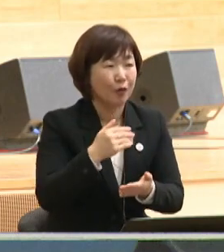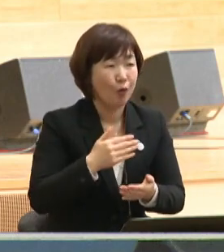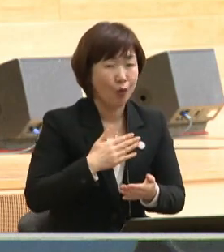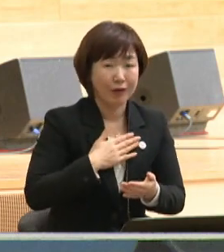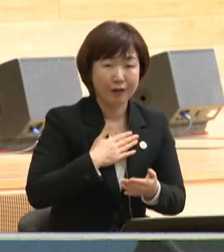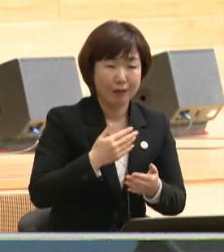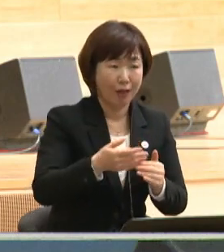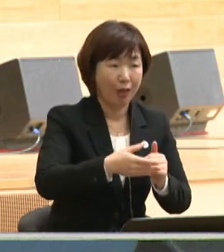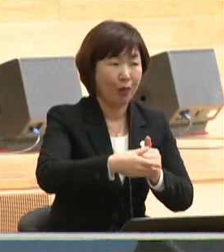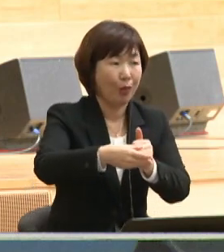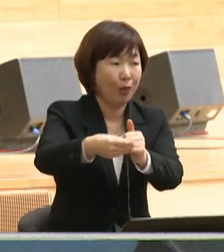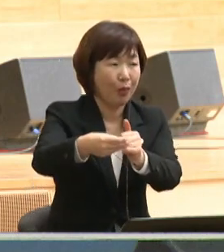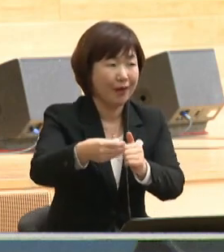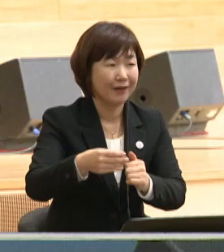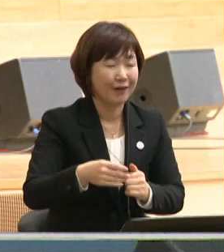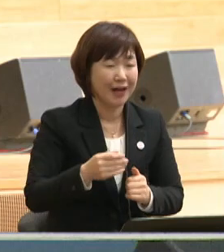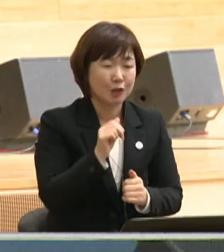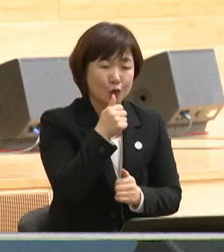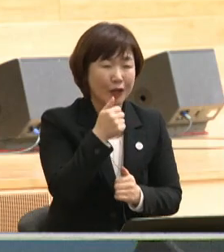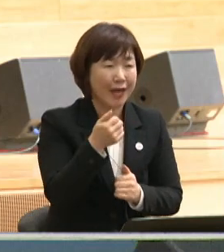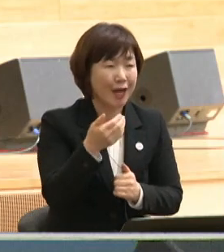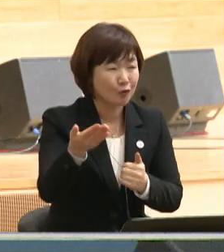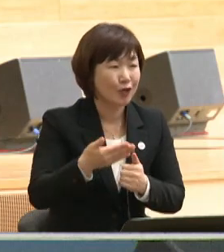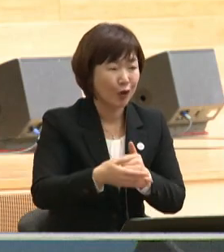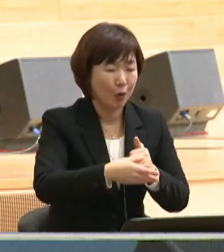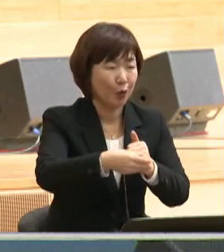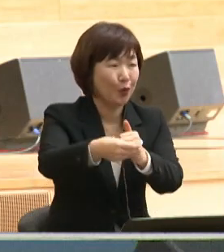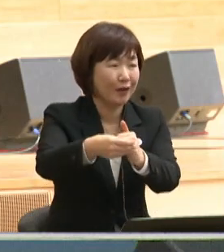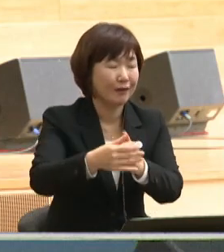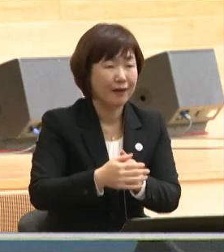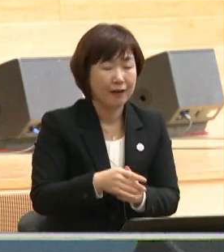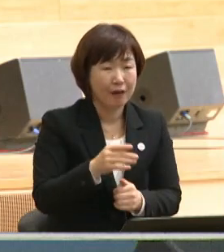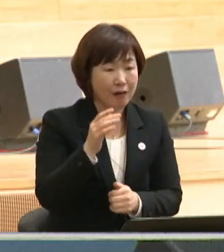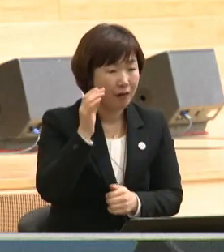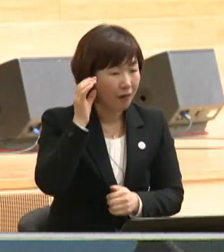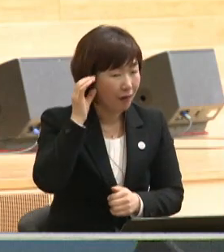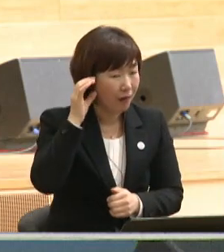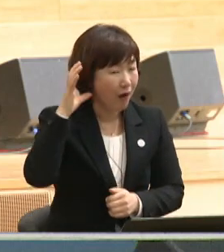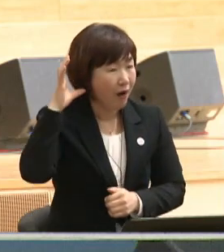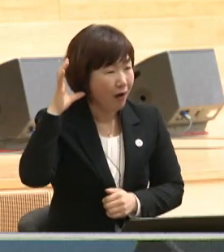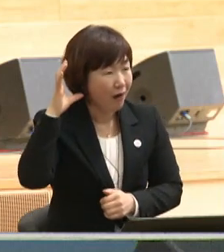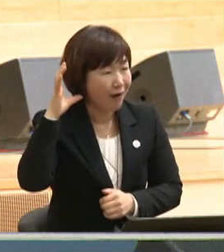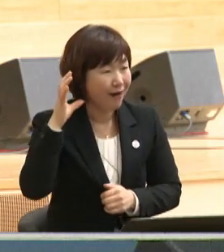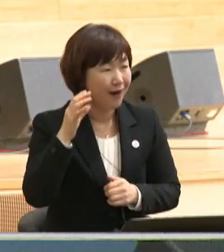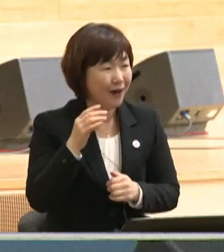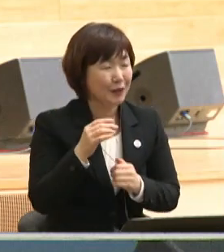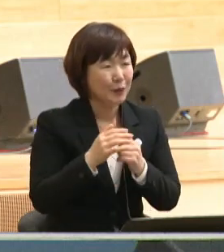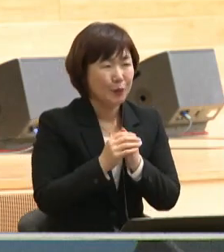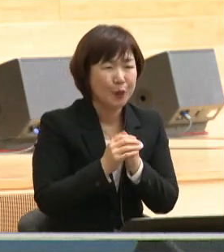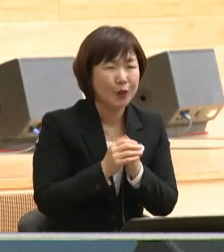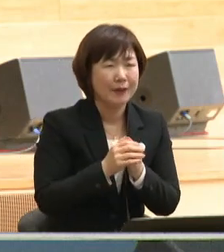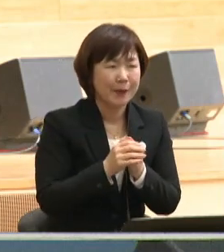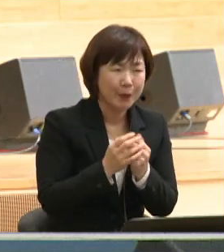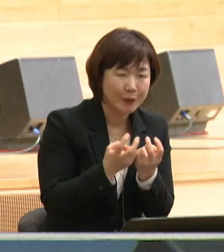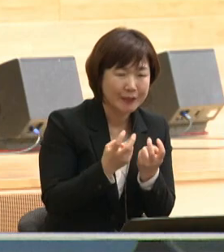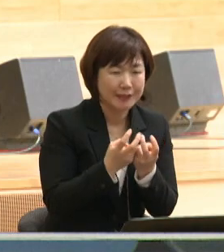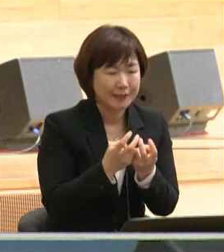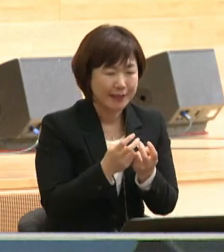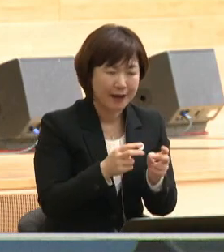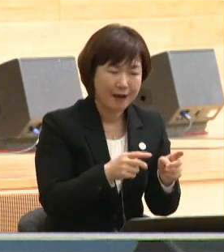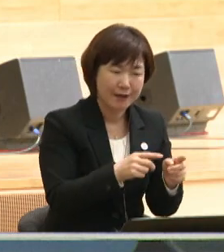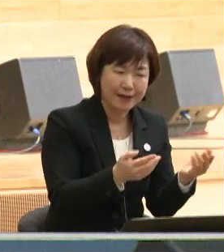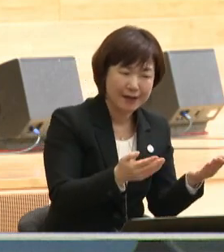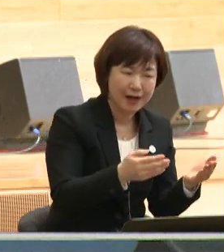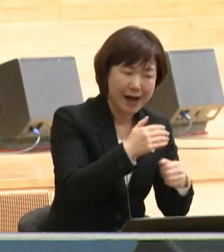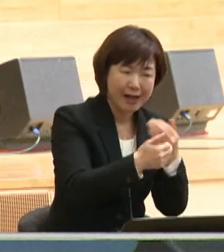스카우트 하는 거예요 자기가 꽂아 주겠다고 정말 솔깃한 제안이었습니다 당시에 제가 사역을 해야 될지 말아야 될지